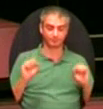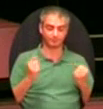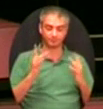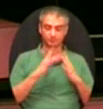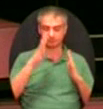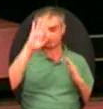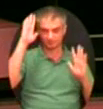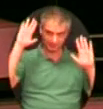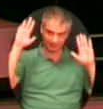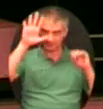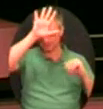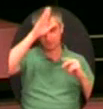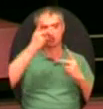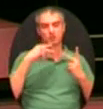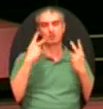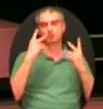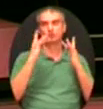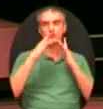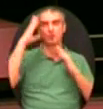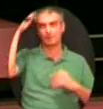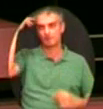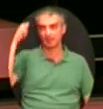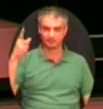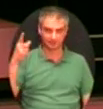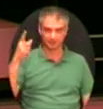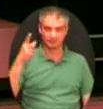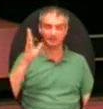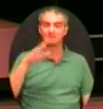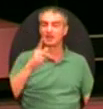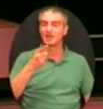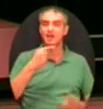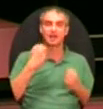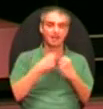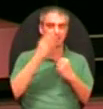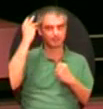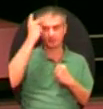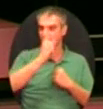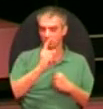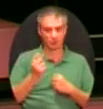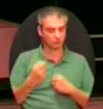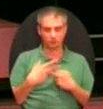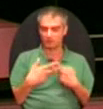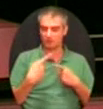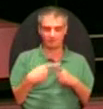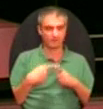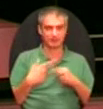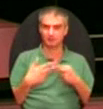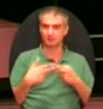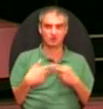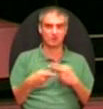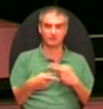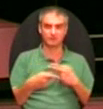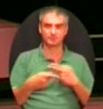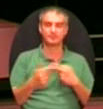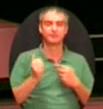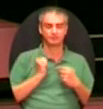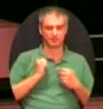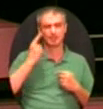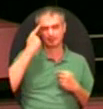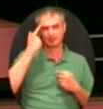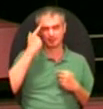מול איראן הוא הרבה יותר חשוב ממול הפלסטינאים, והאתגר של הפלסטינאים הוא לא בשבוע וחצי הקרובים האלה. צהל